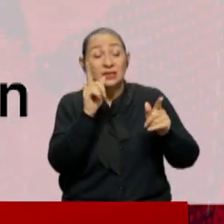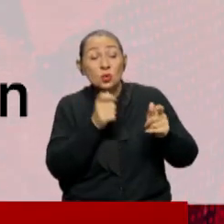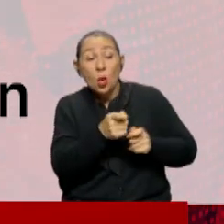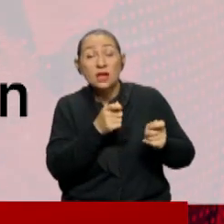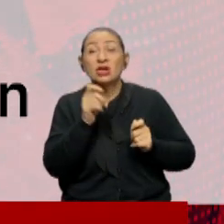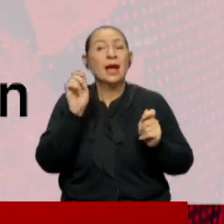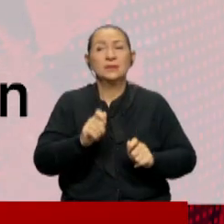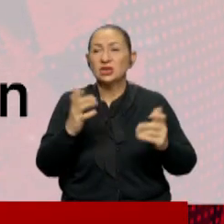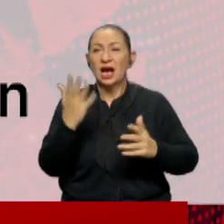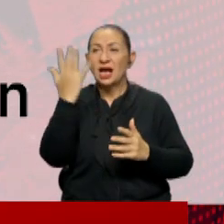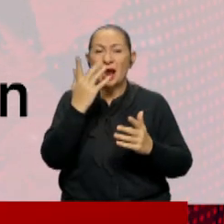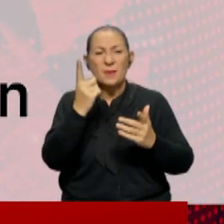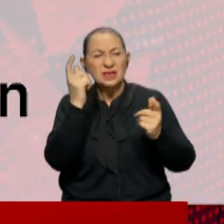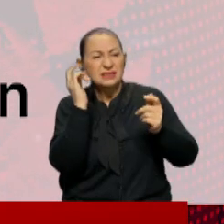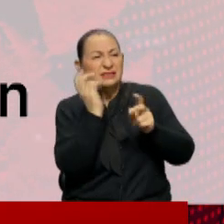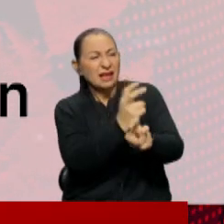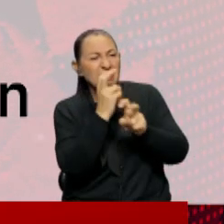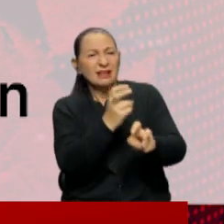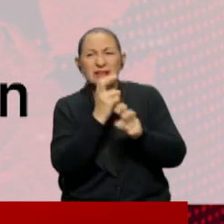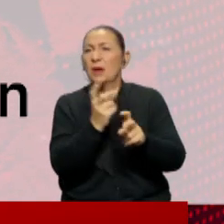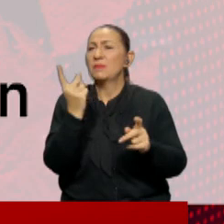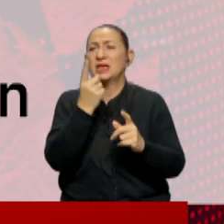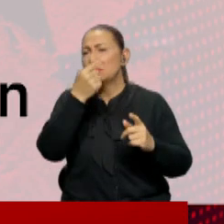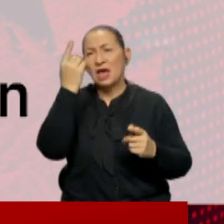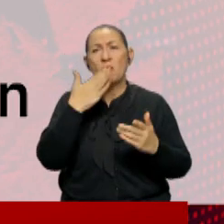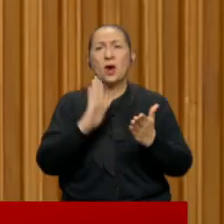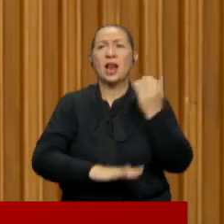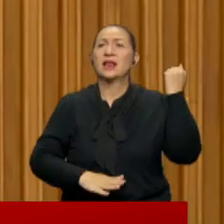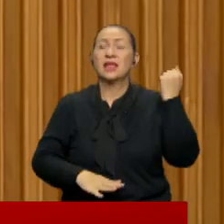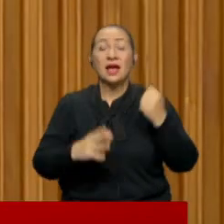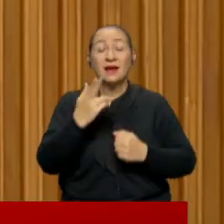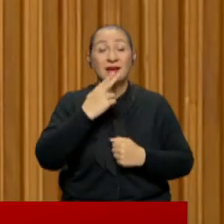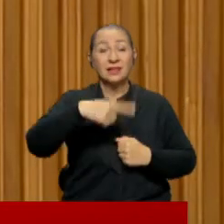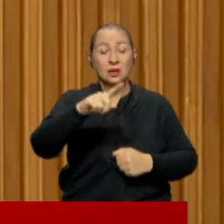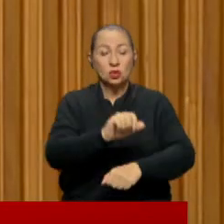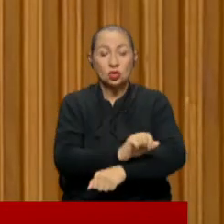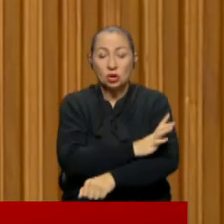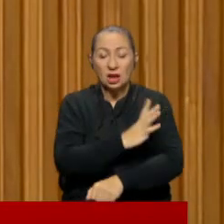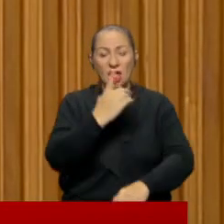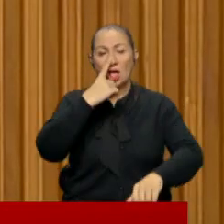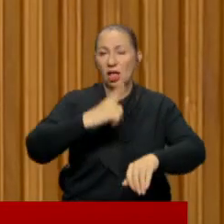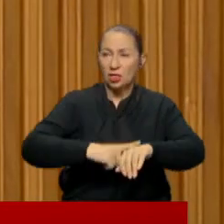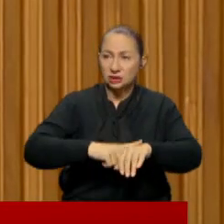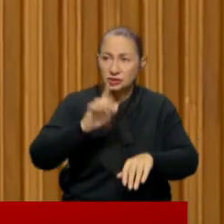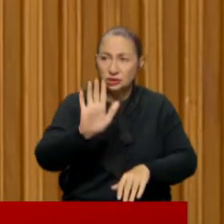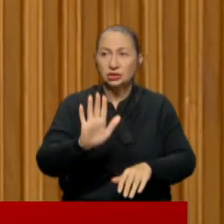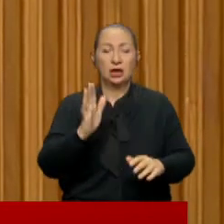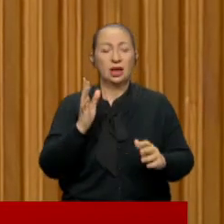istismar edecekleri Kara Propaganda yapacakları bir imkan kalmadı ellerinde kadınların duygularını inançlarını